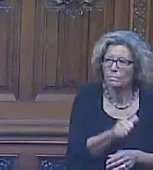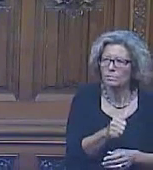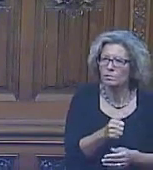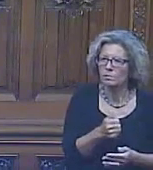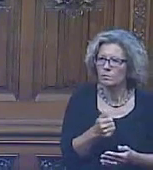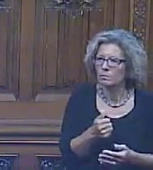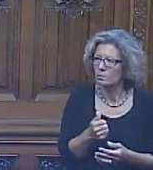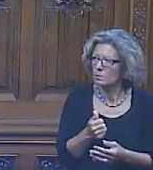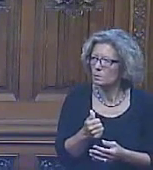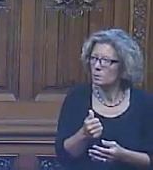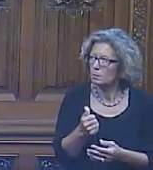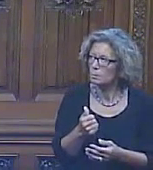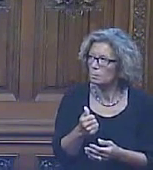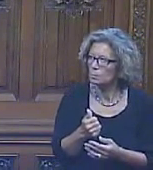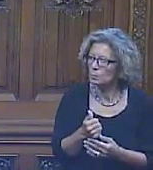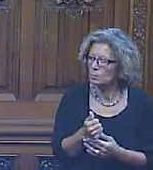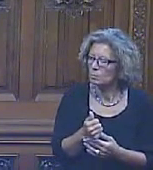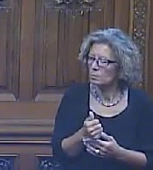Reihe von